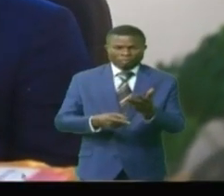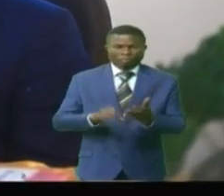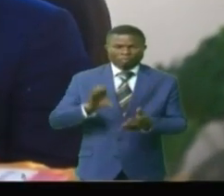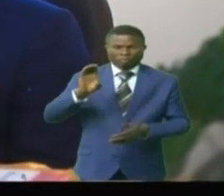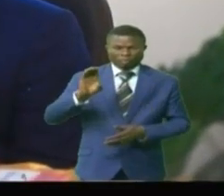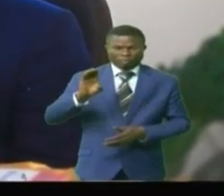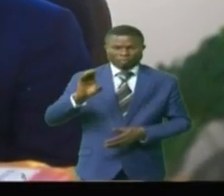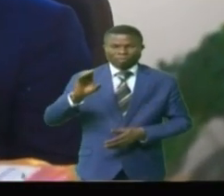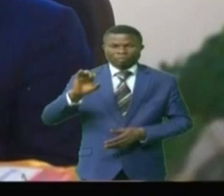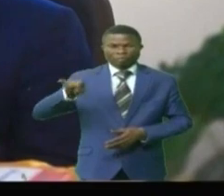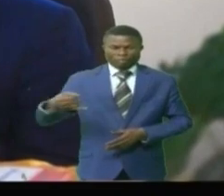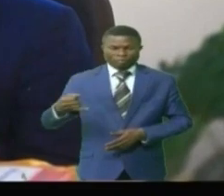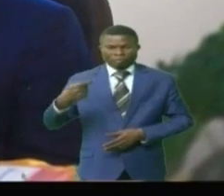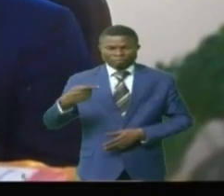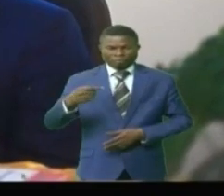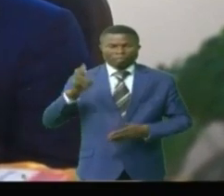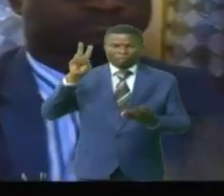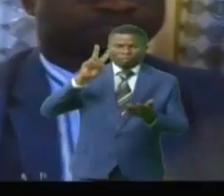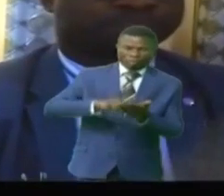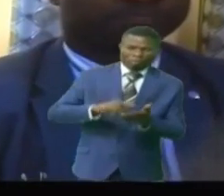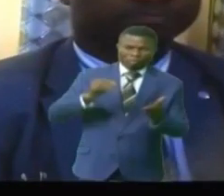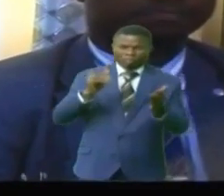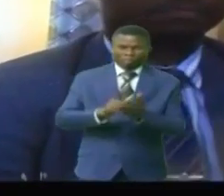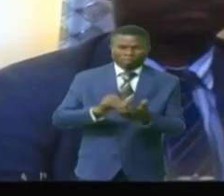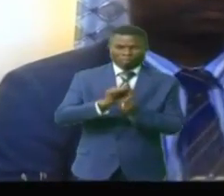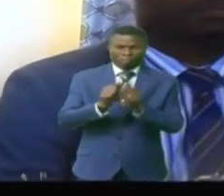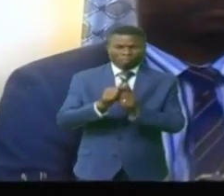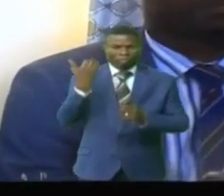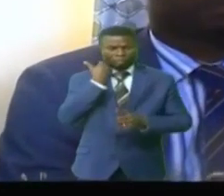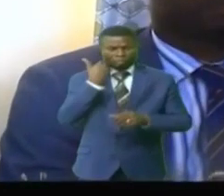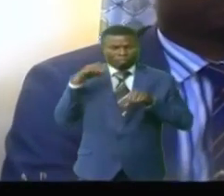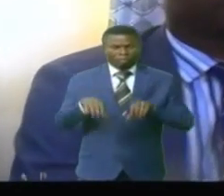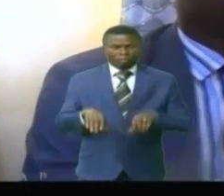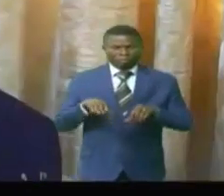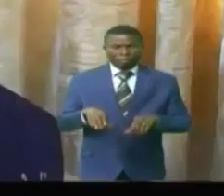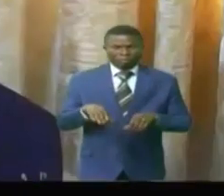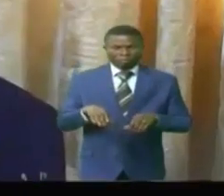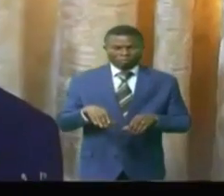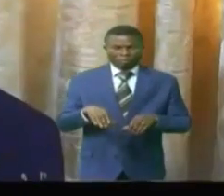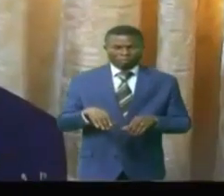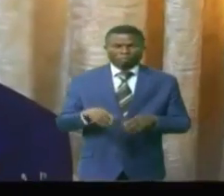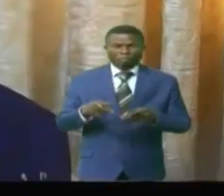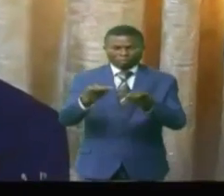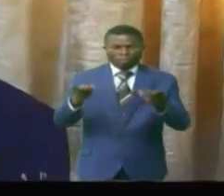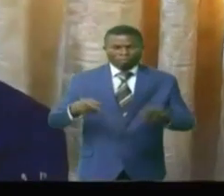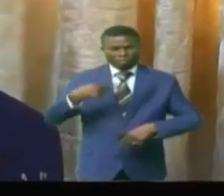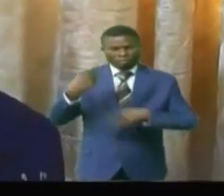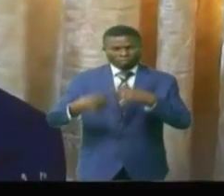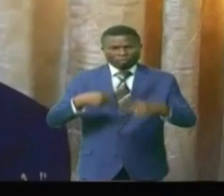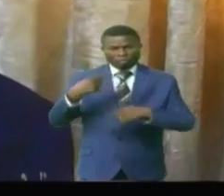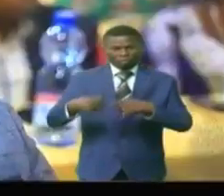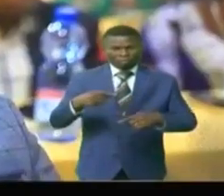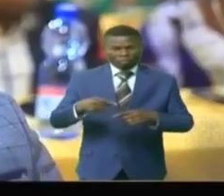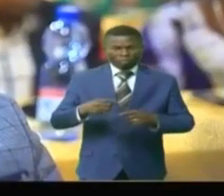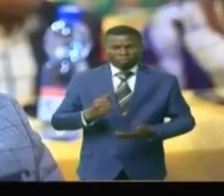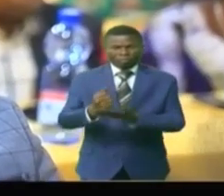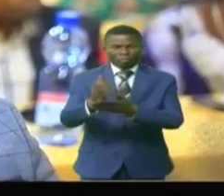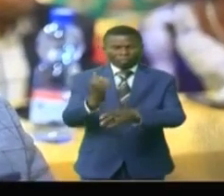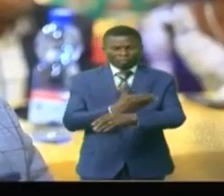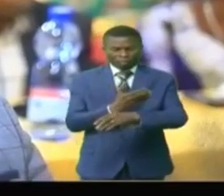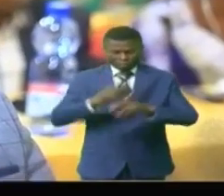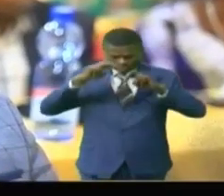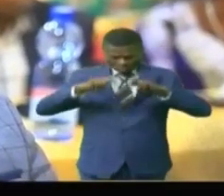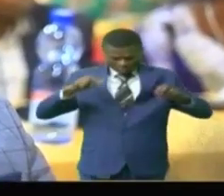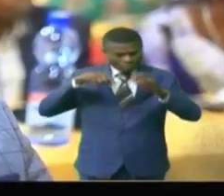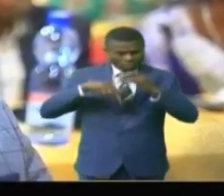CGEA, fer de lance de la lutte contre les cancers en RDC, a été ses cadres de discussion pour faire avancer la recherche.